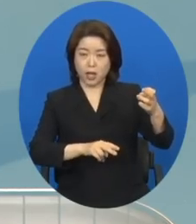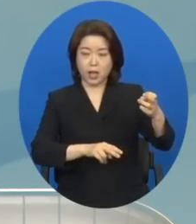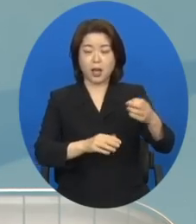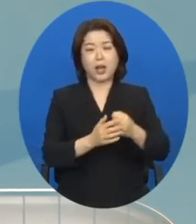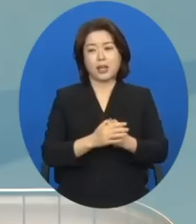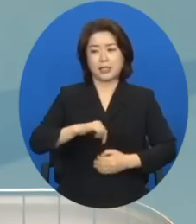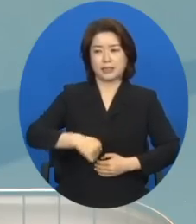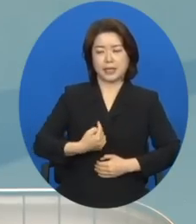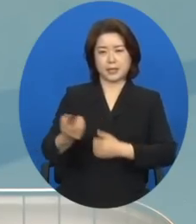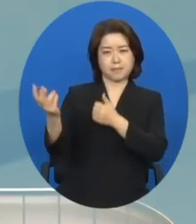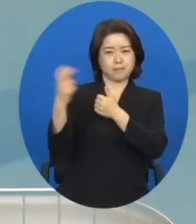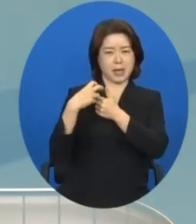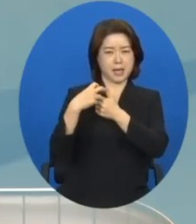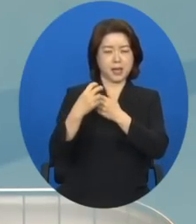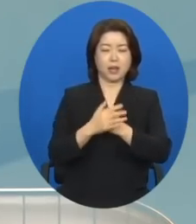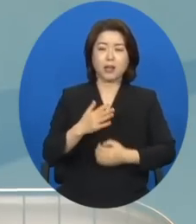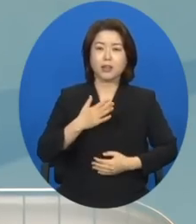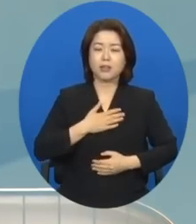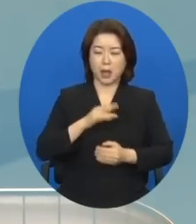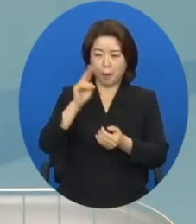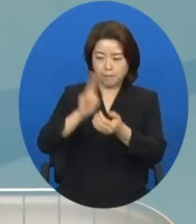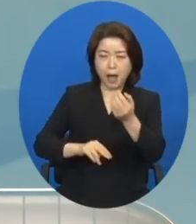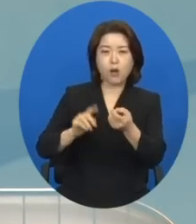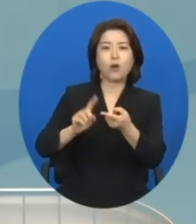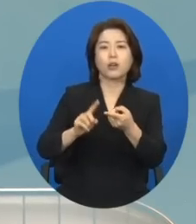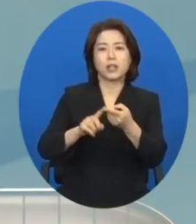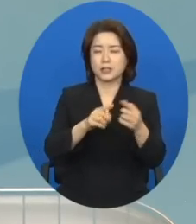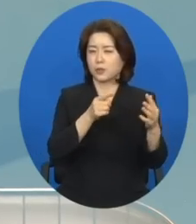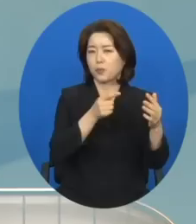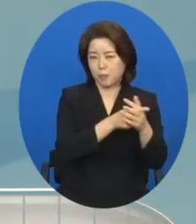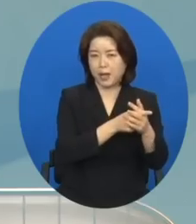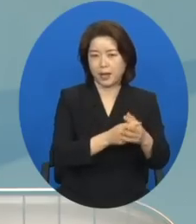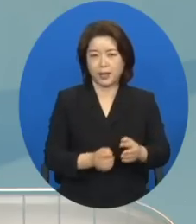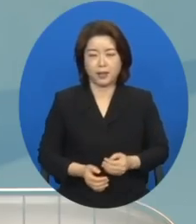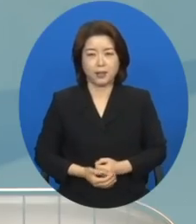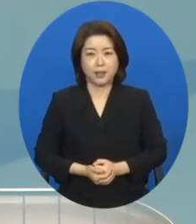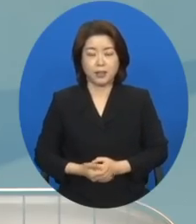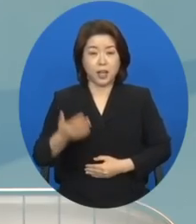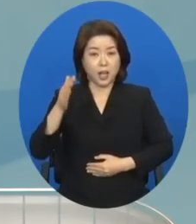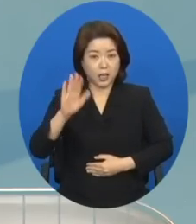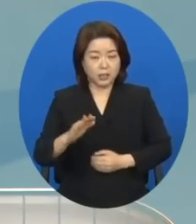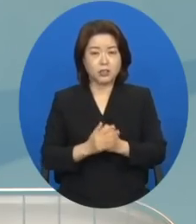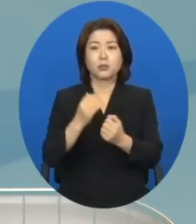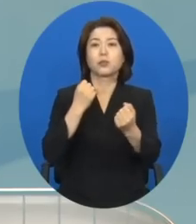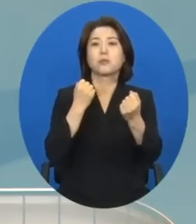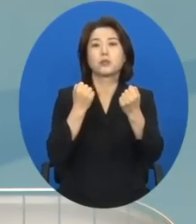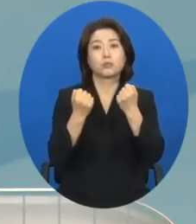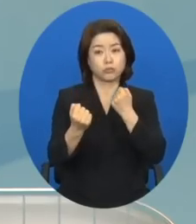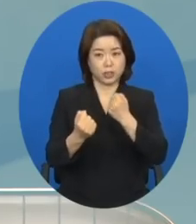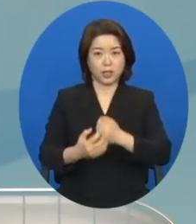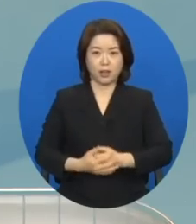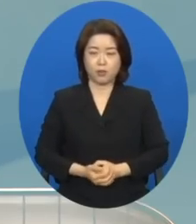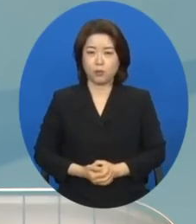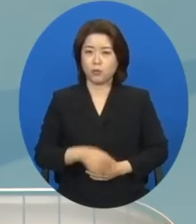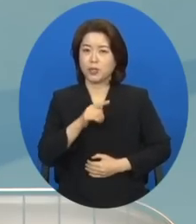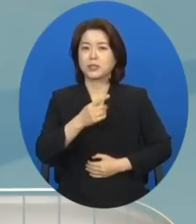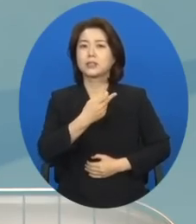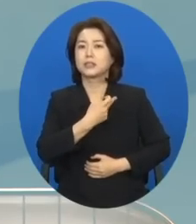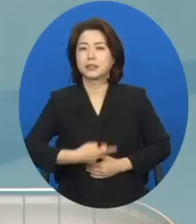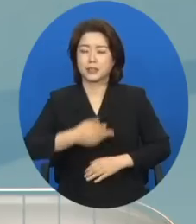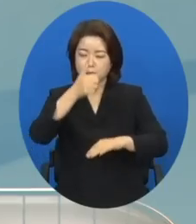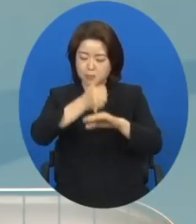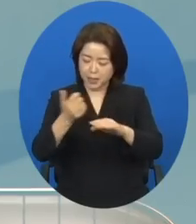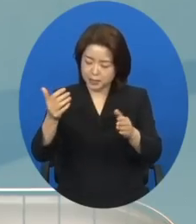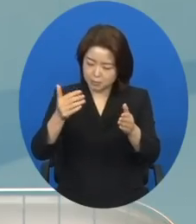배반하고 자신을 팔 것도 아셨다는 뜻입니다. 그런데 그럼에도 불구하고 그 제자를